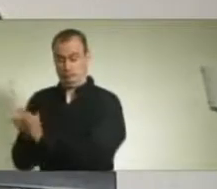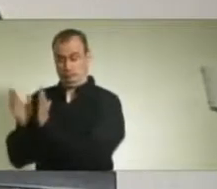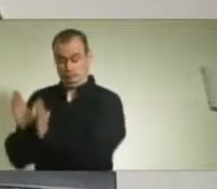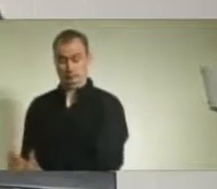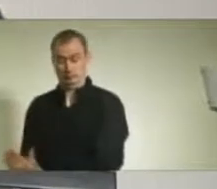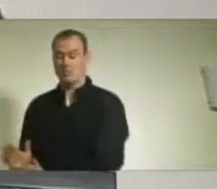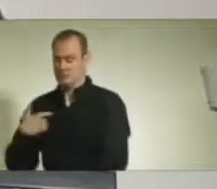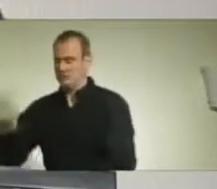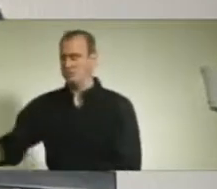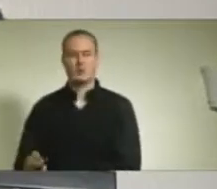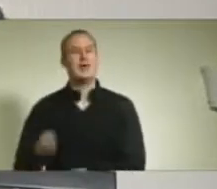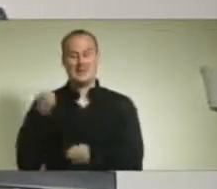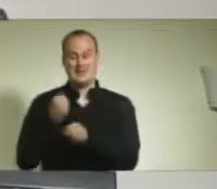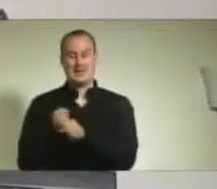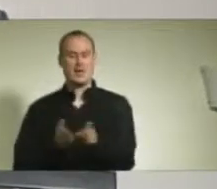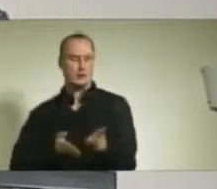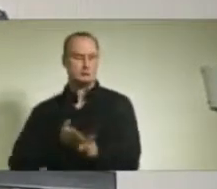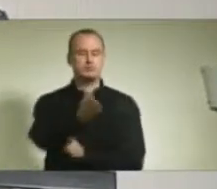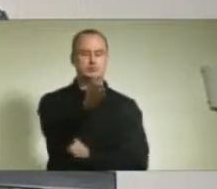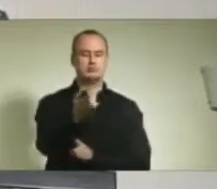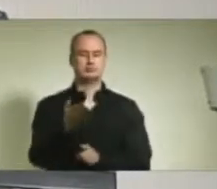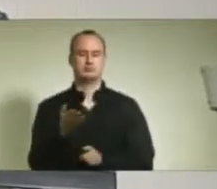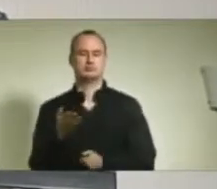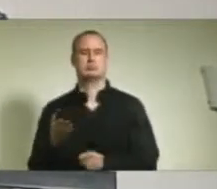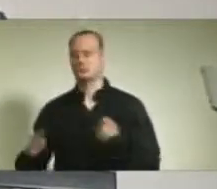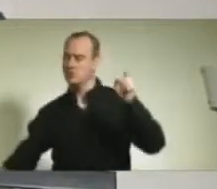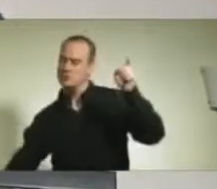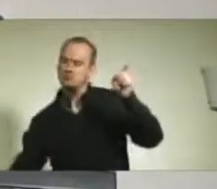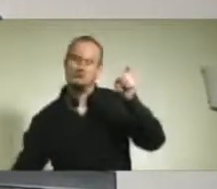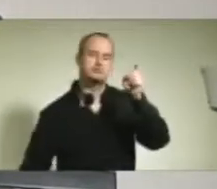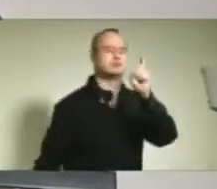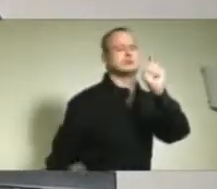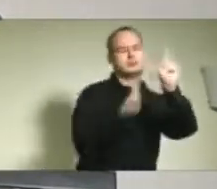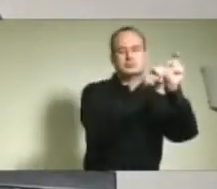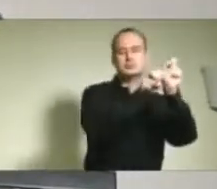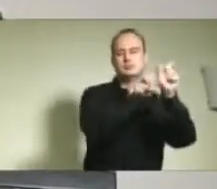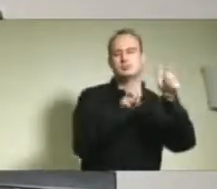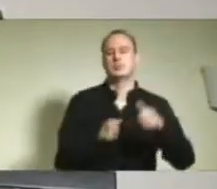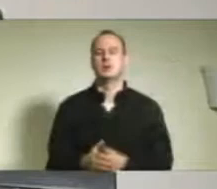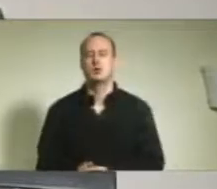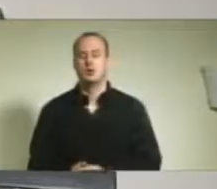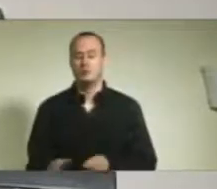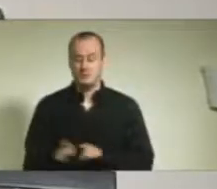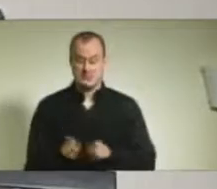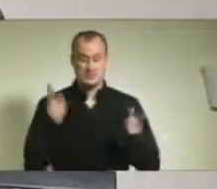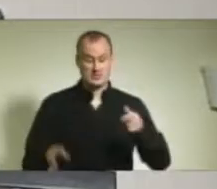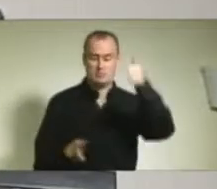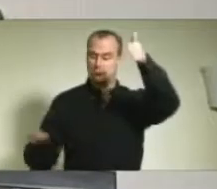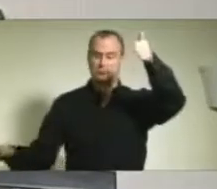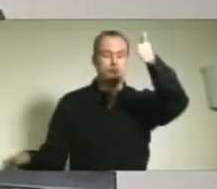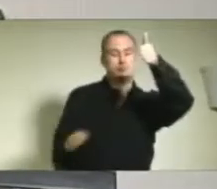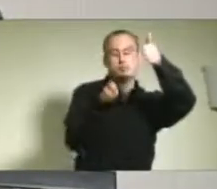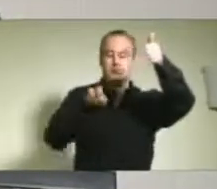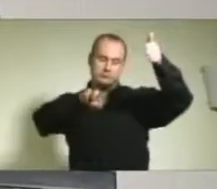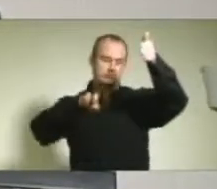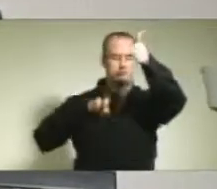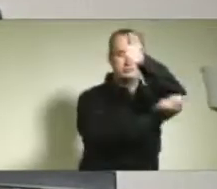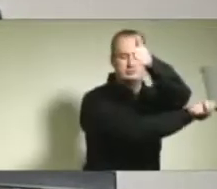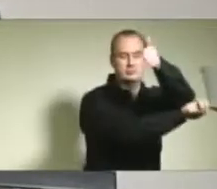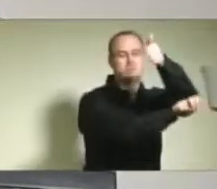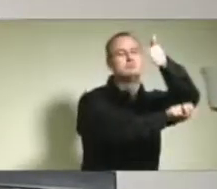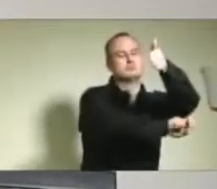postale et aussi les gens qui sont à l'intérieur pourront évoluer sur d'autres postes et on utilisera la compétence de ces